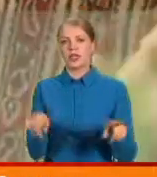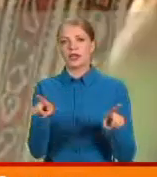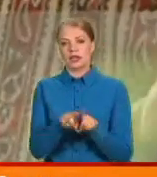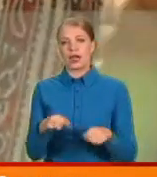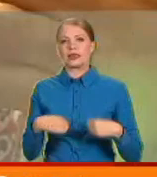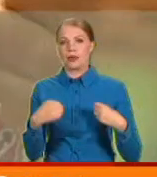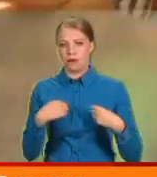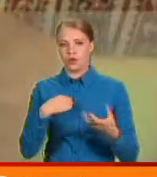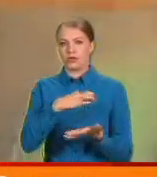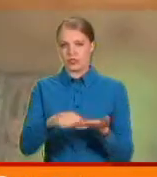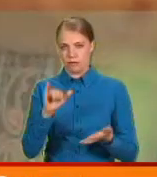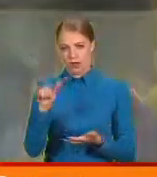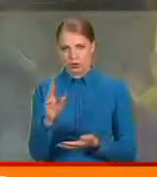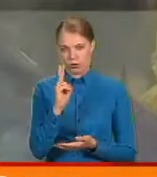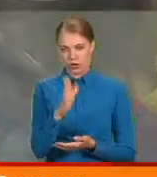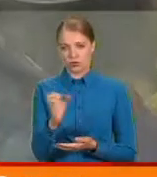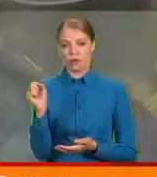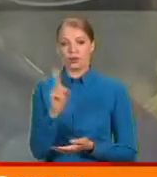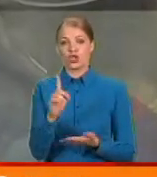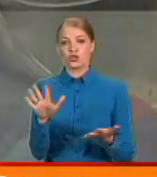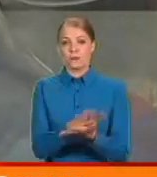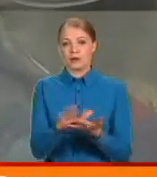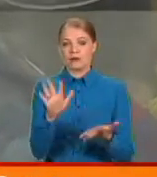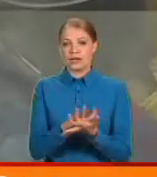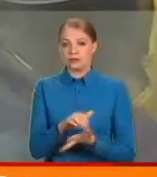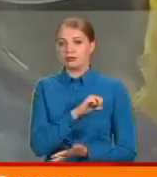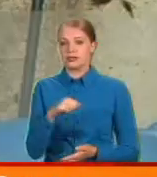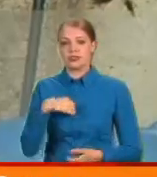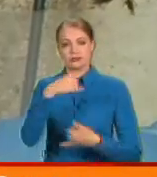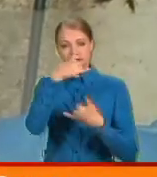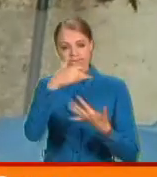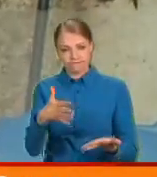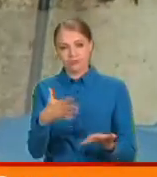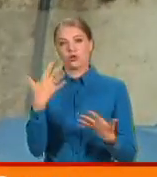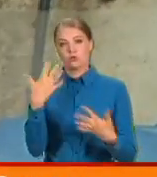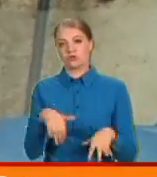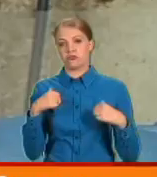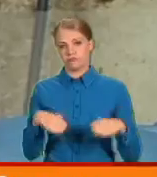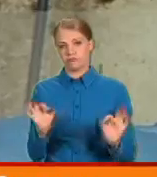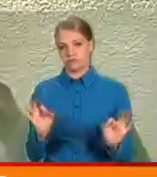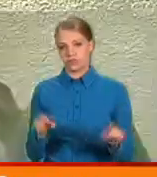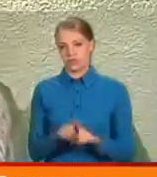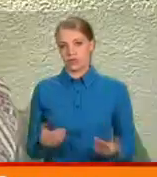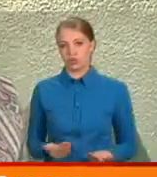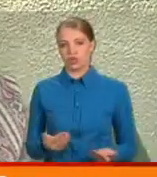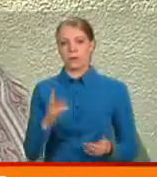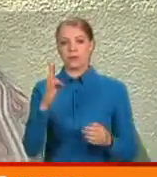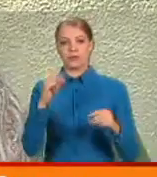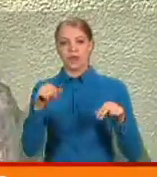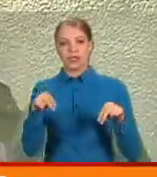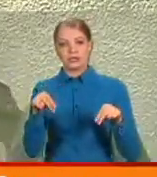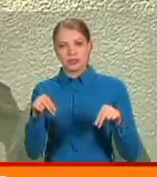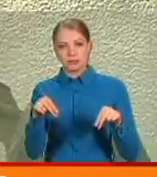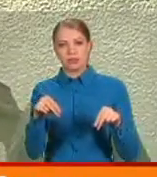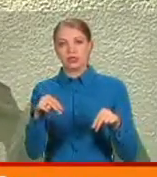так намагаються забрати в неї житло. А що прибрати сміття сама не спроможна, то вже й змирилася з таким життям.